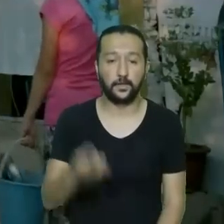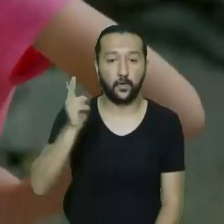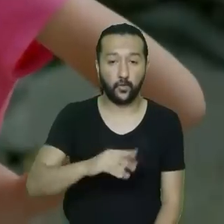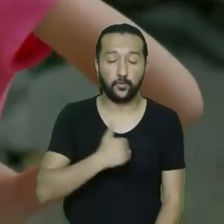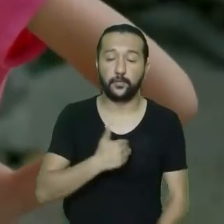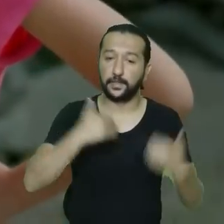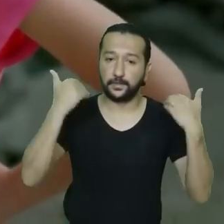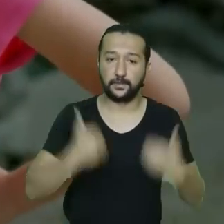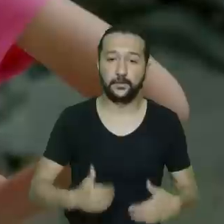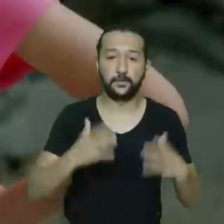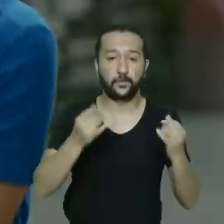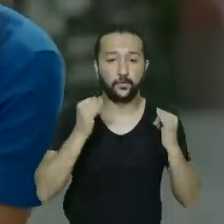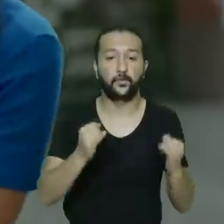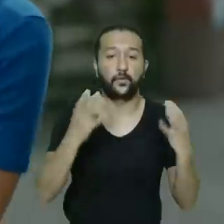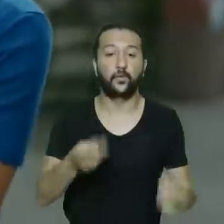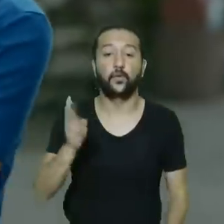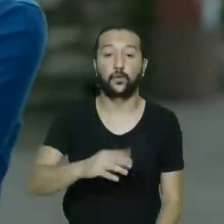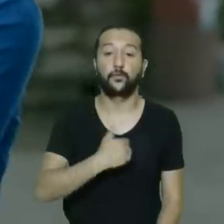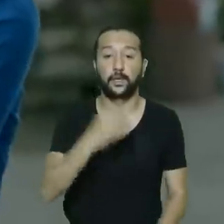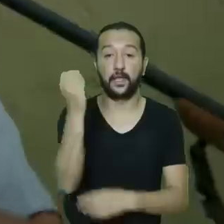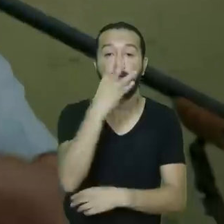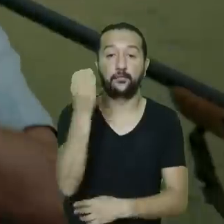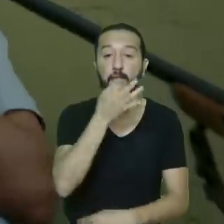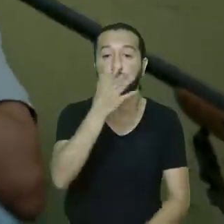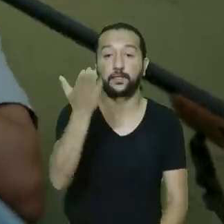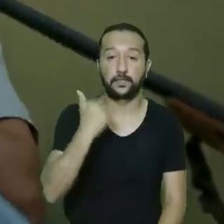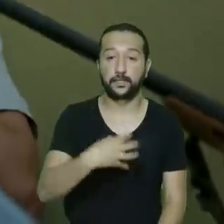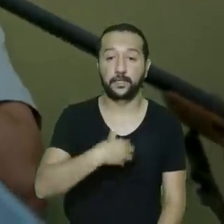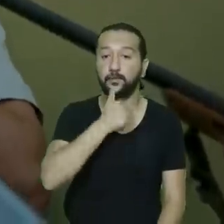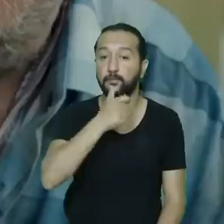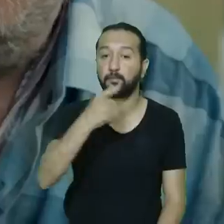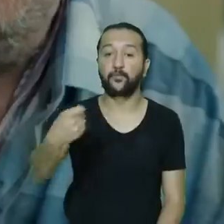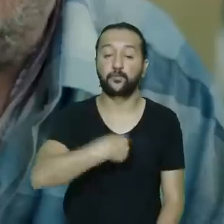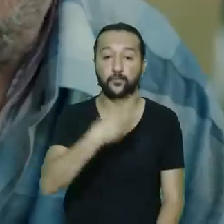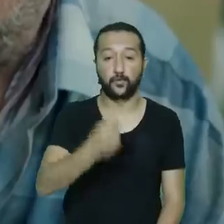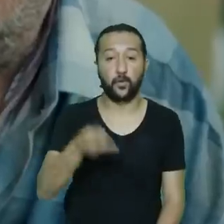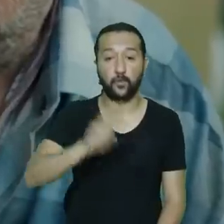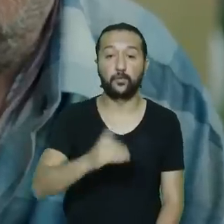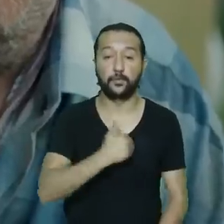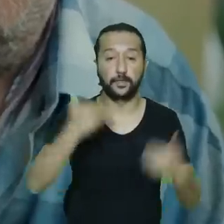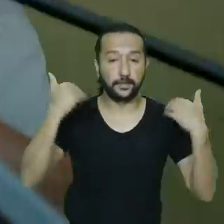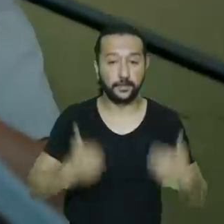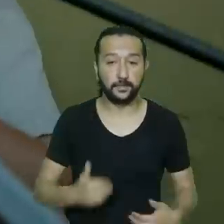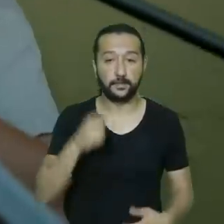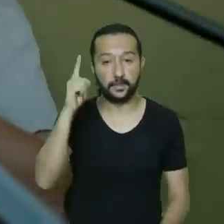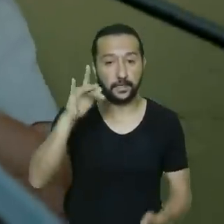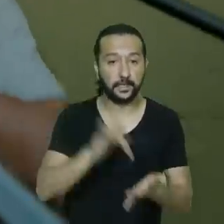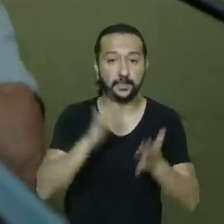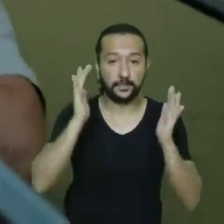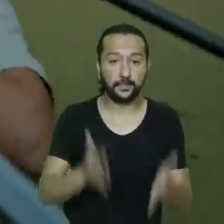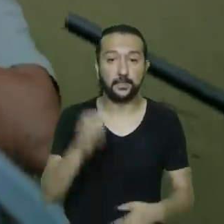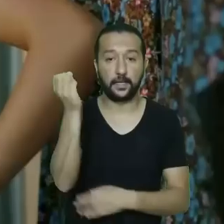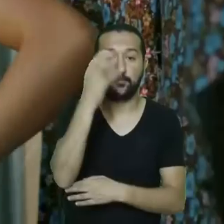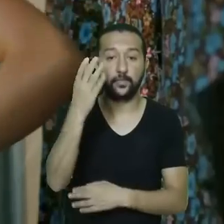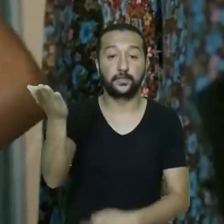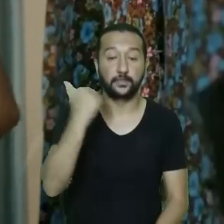ben. Öldüm ben. Çok kötü Cemil merdivenlere yatıp duvara yaslandı. Kendi babam beni vurdu. Öldüm ben. Ambulans çağırın beni,